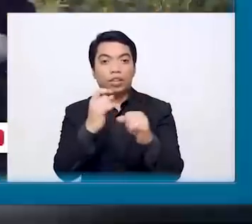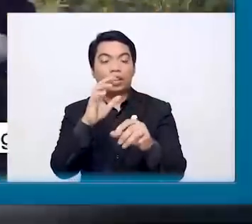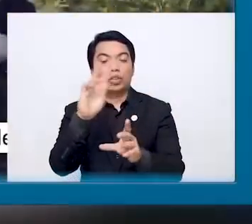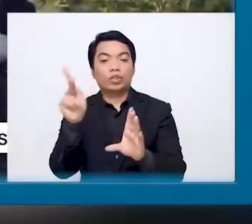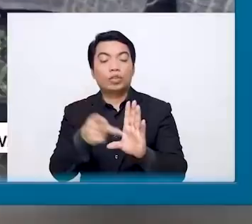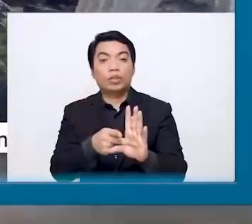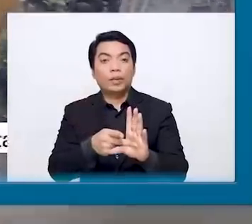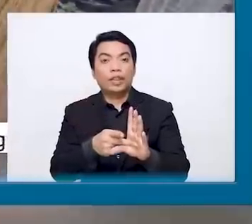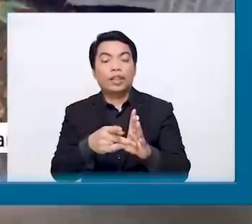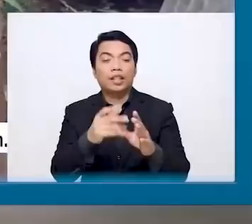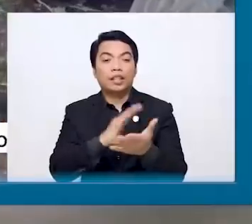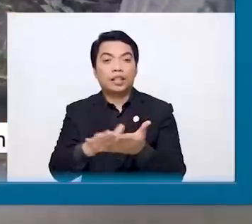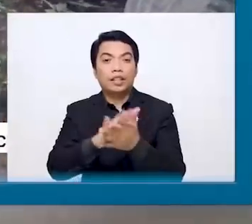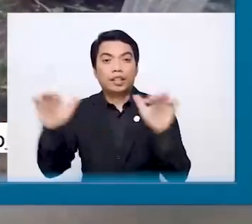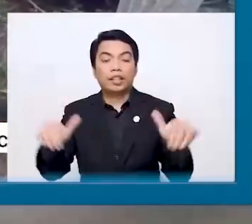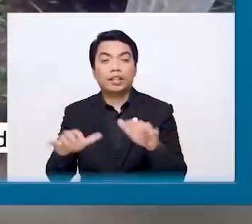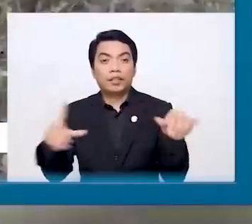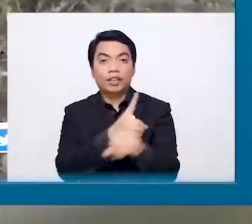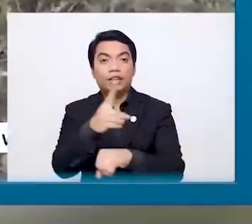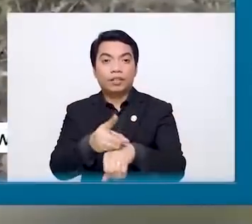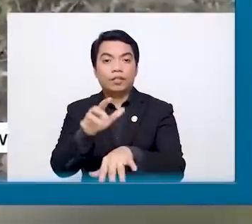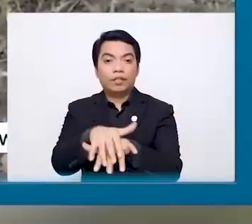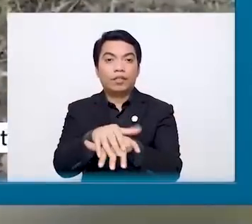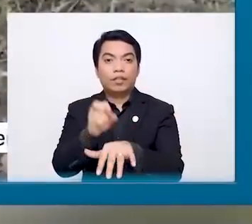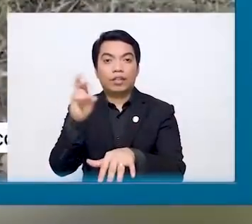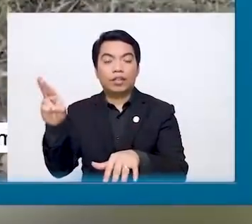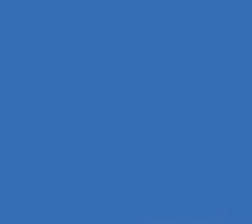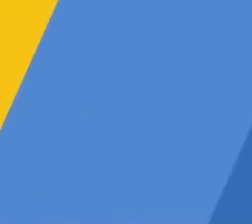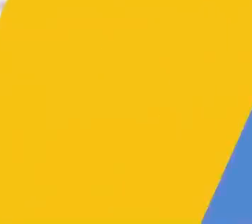cleanup drive in the District of Mindoro Oriental.